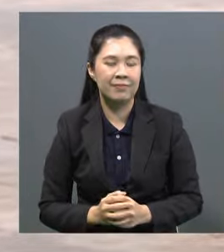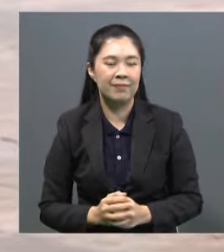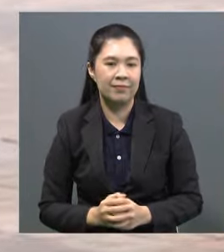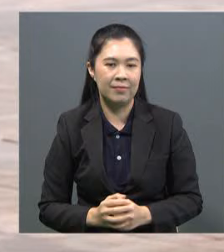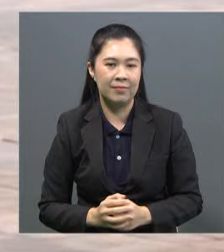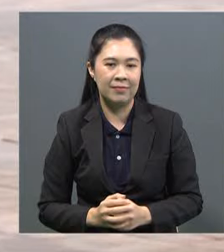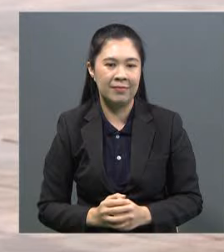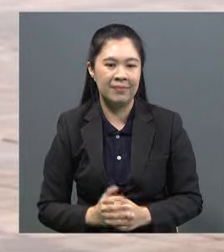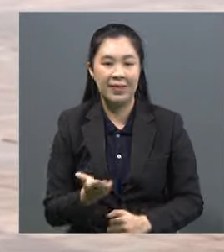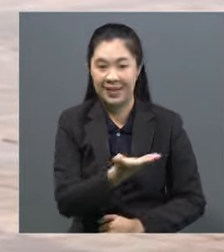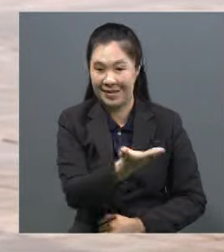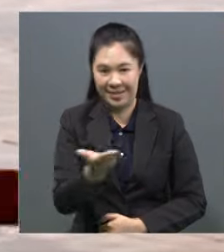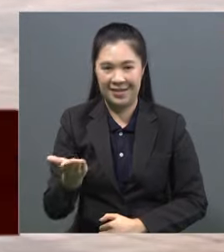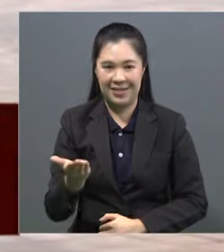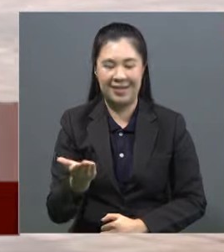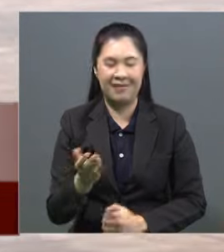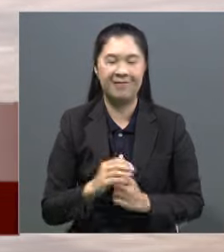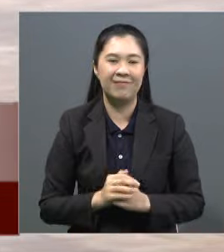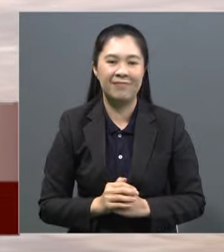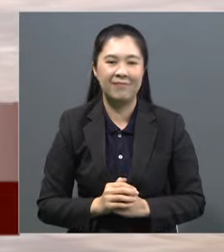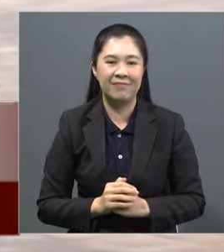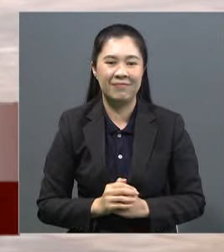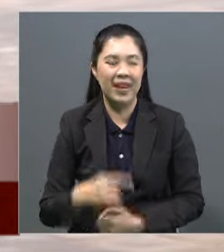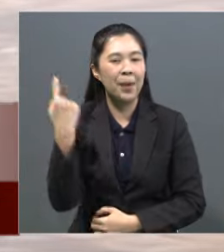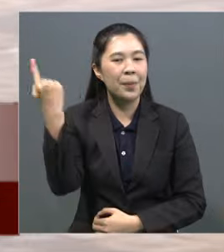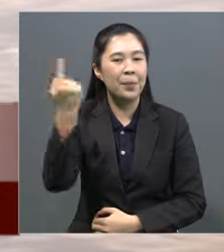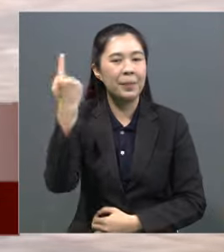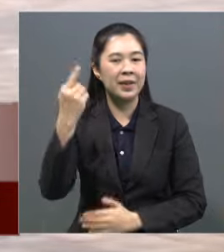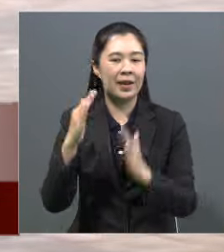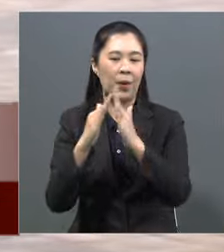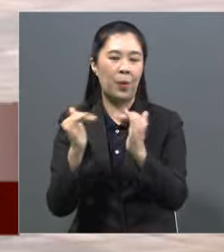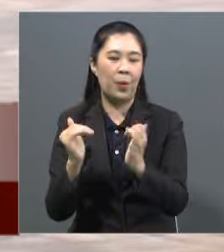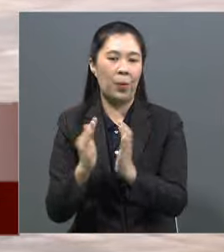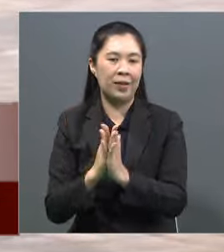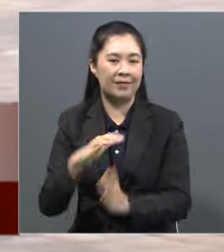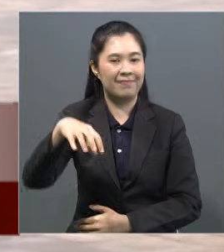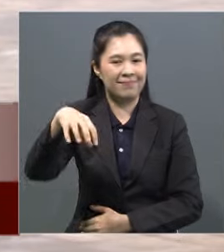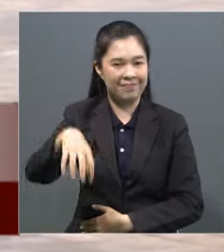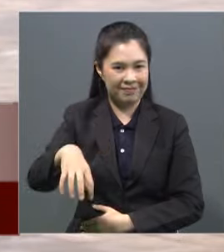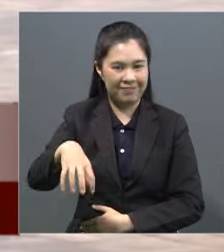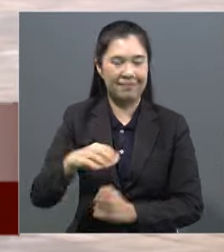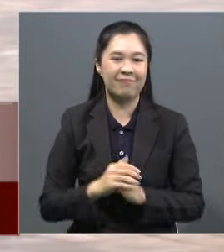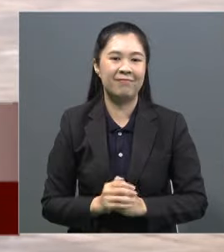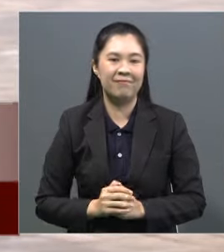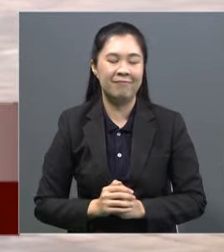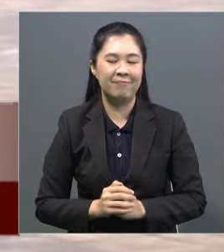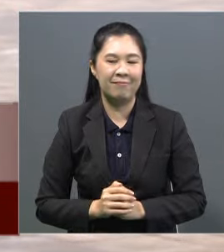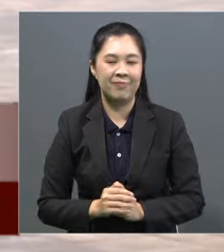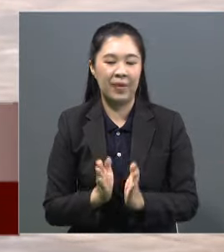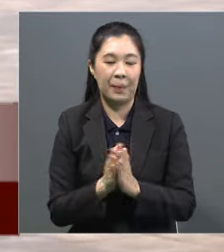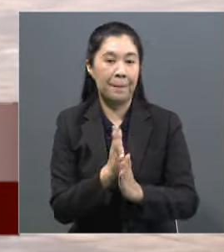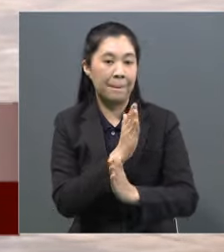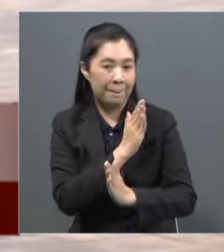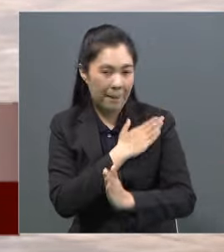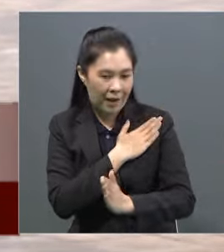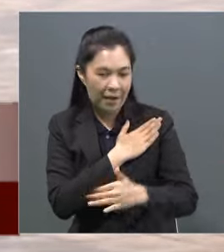ขอเชิญชวนให้ทุกคนเนี่ยไปเที่ยววัดนะคะที่จัดให้มีการรดน้ำดำหัวนะคะแล้วก็มี